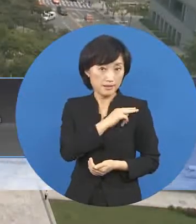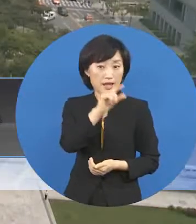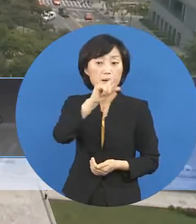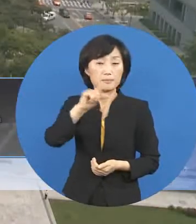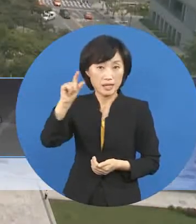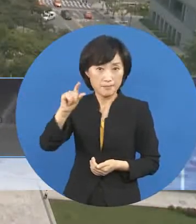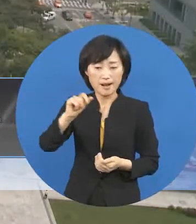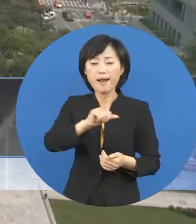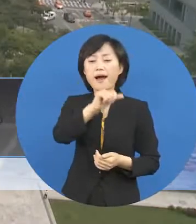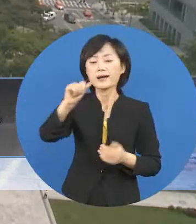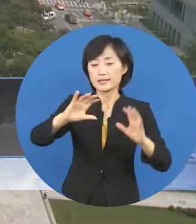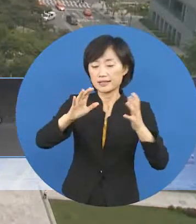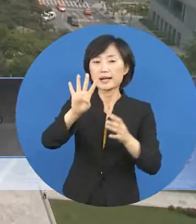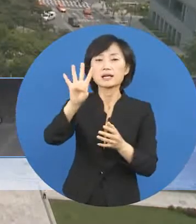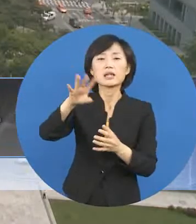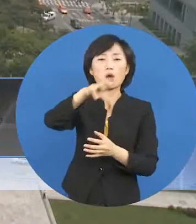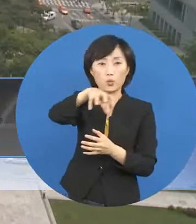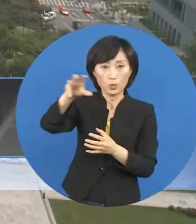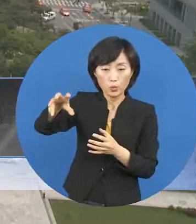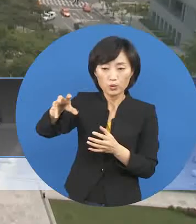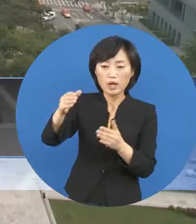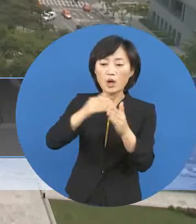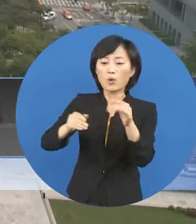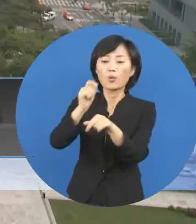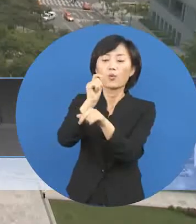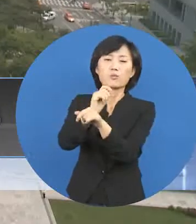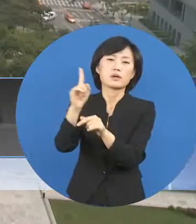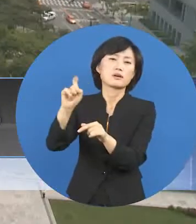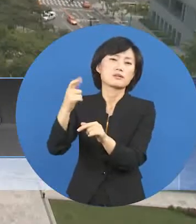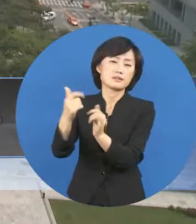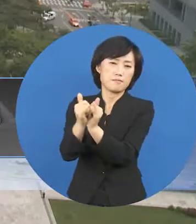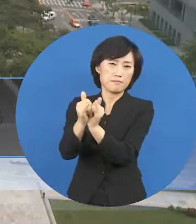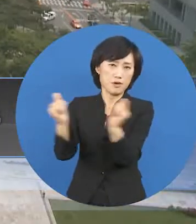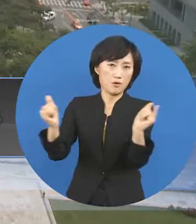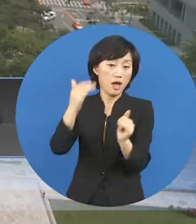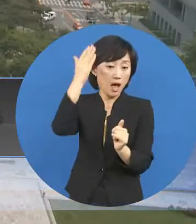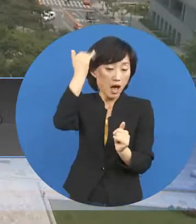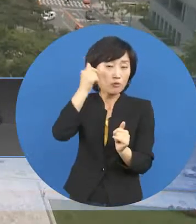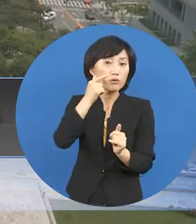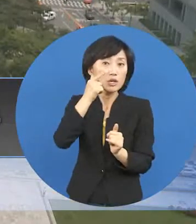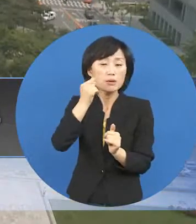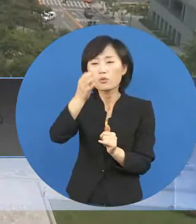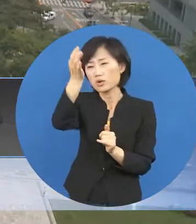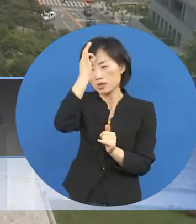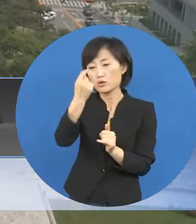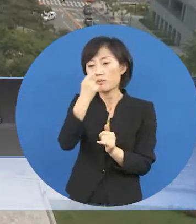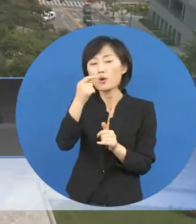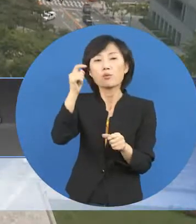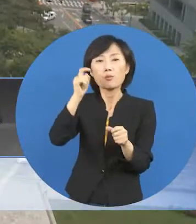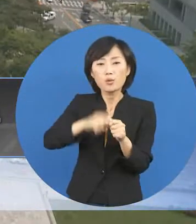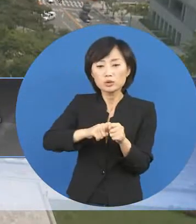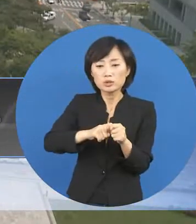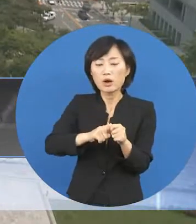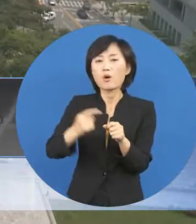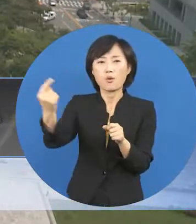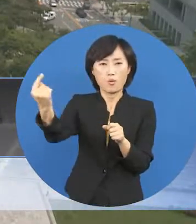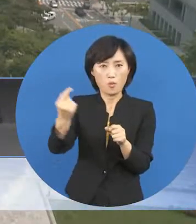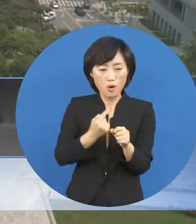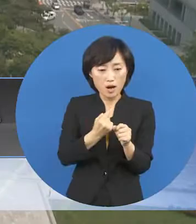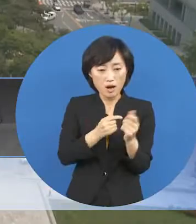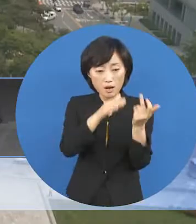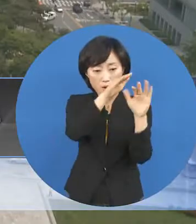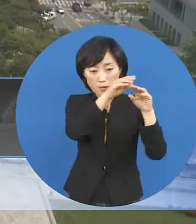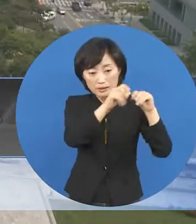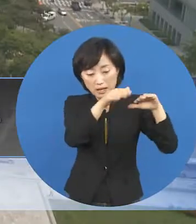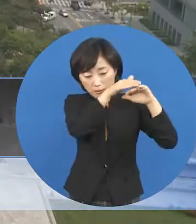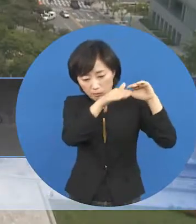아시아 4개국 재난담당 공무원 16명이 한국과 일본의 방재기술을 배우기 위해 급경사지 관리 시스템